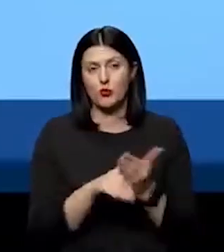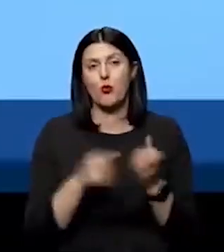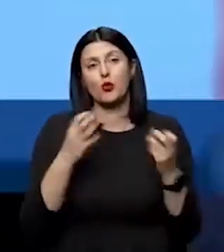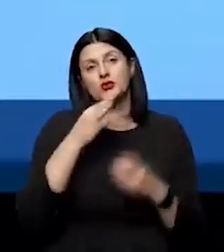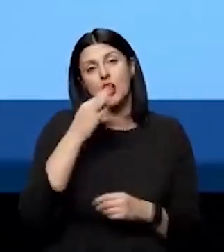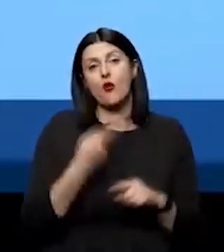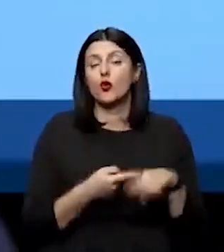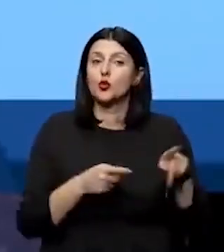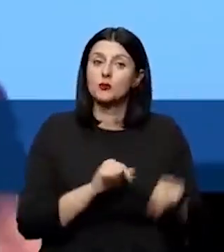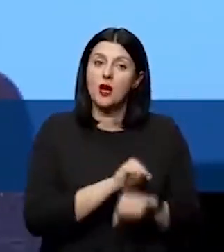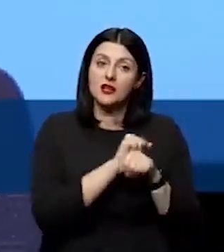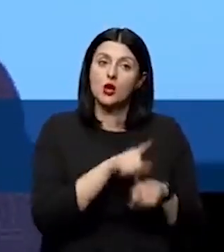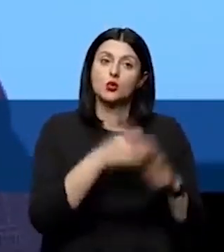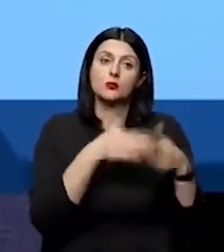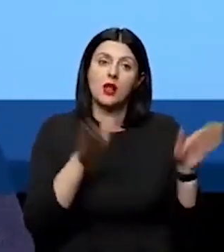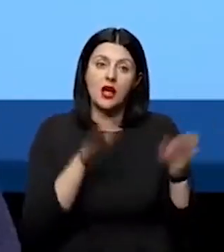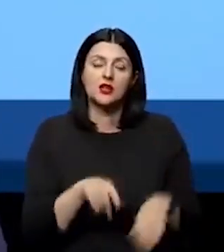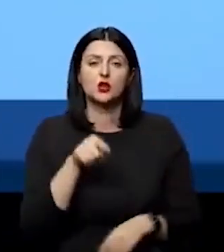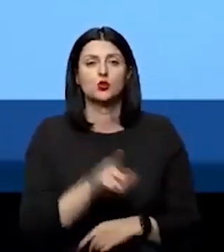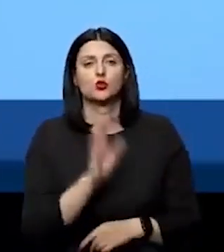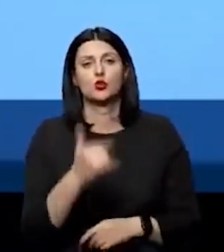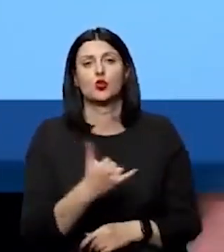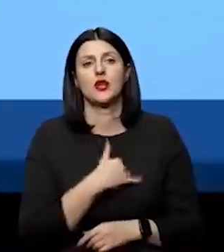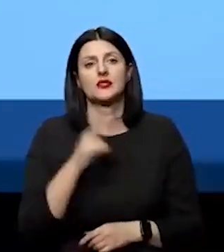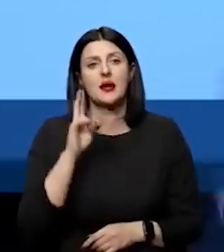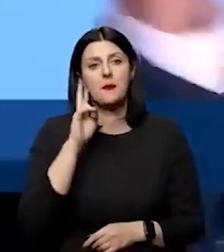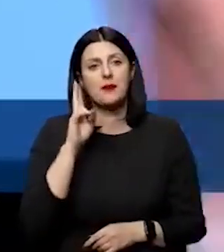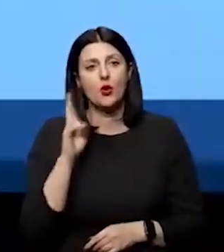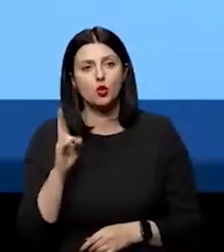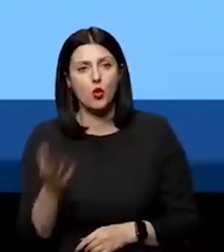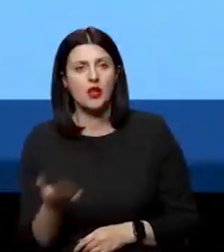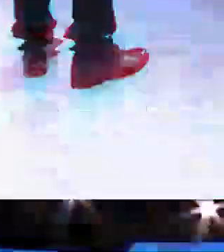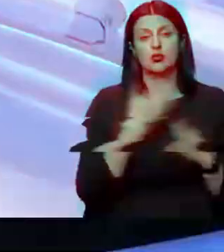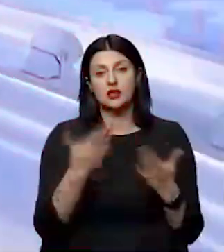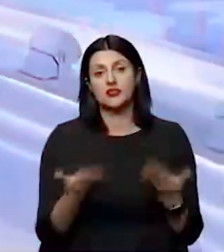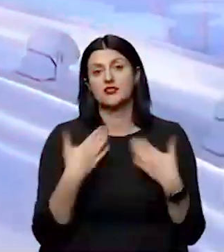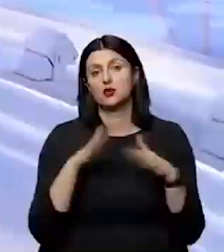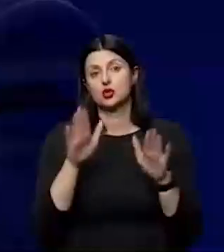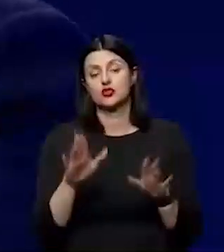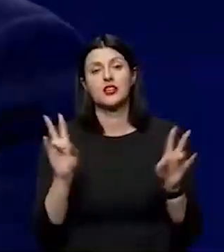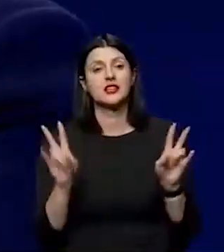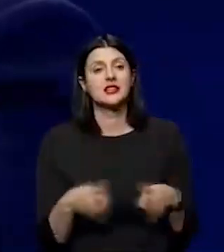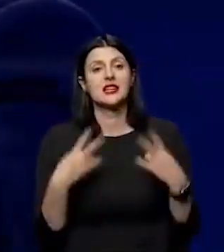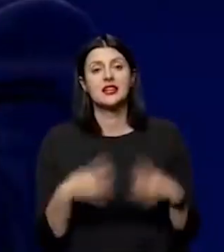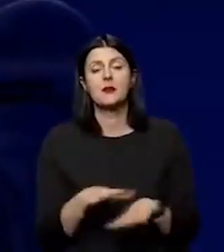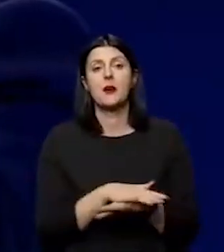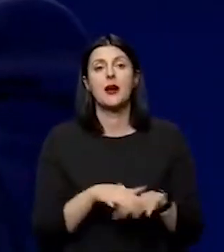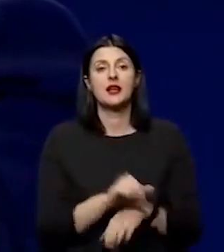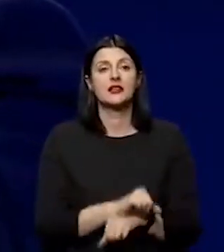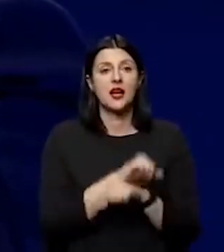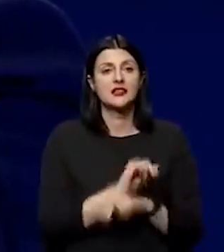отут Майдан, тут палатки, тут будуть у нас біотуалети, ми вас будемо тримати. Не треба майданів, не